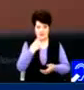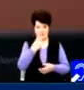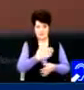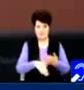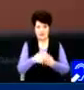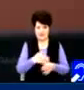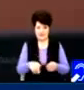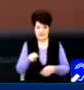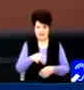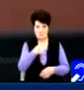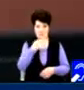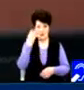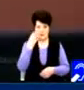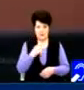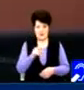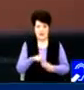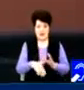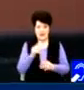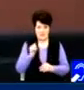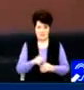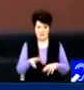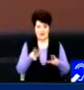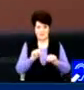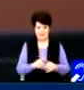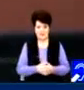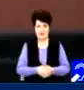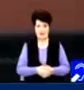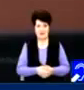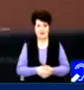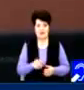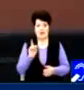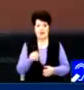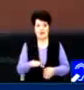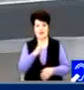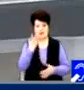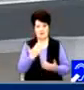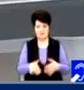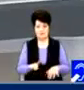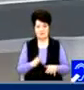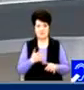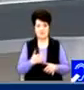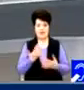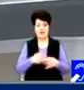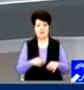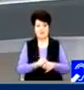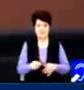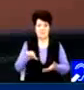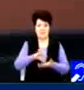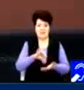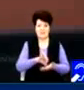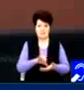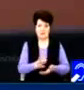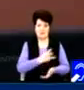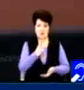dizabilități din Republica Moldova la alegerile parlamentare care au avut loc deja și această participare